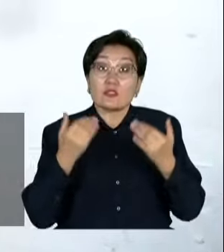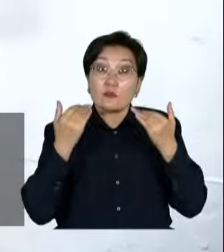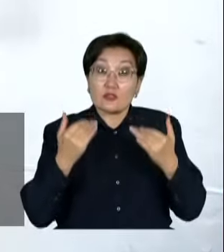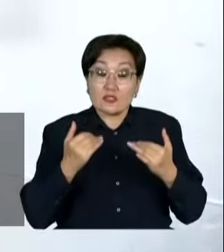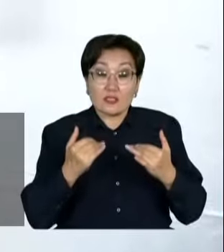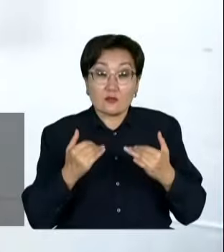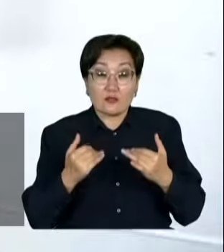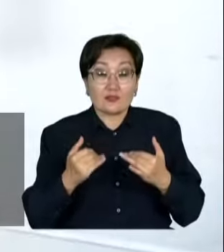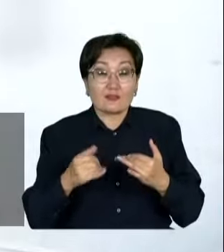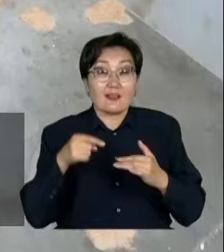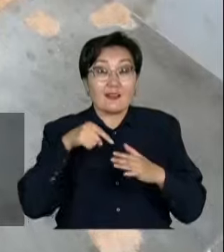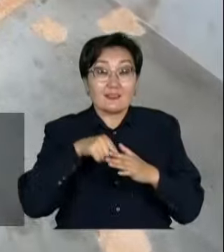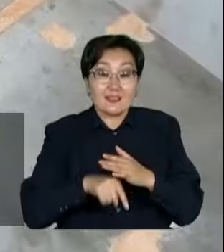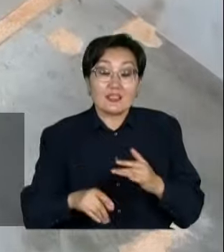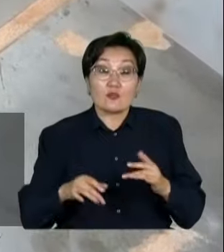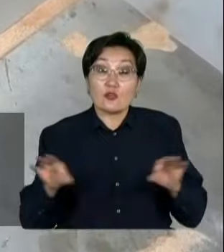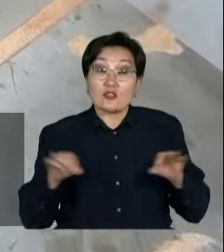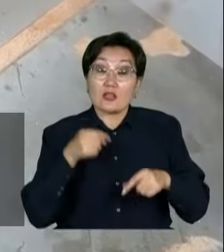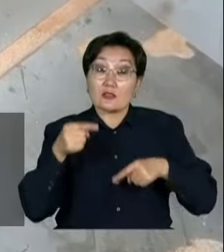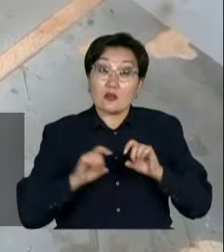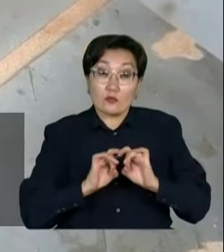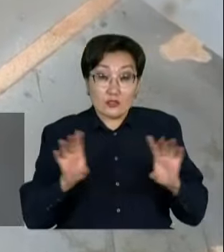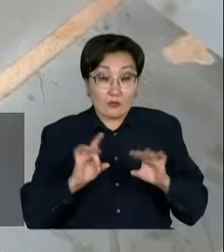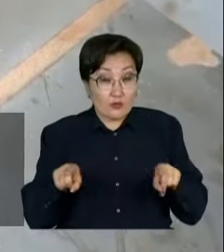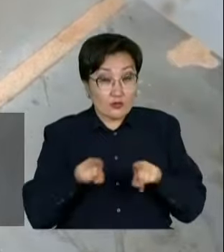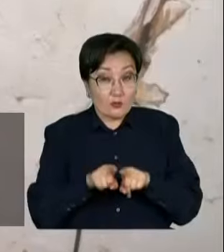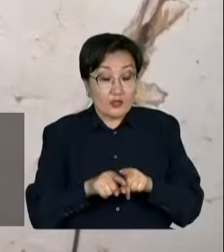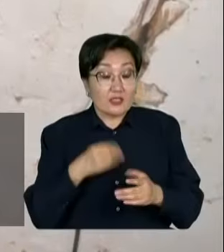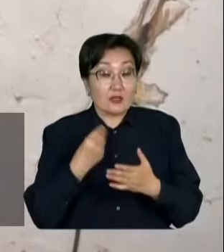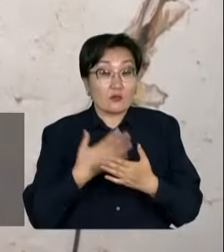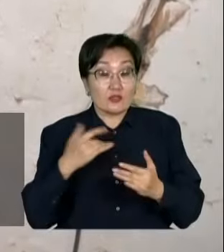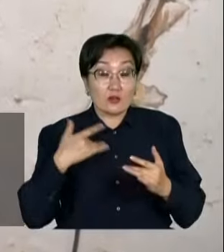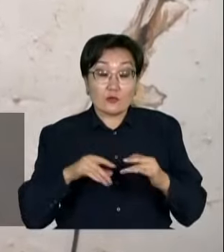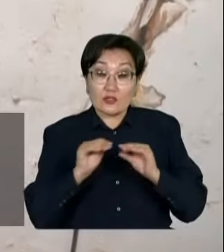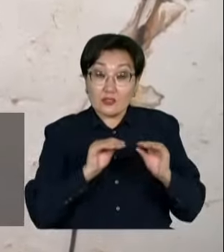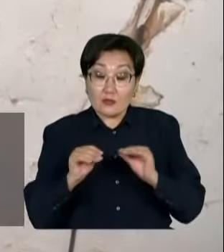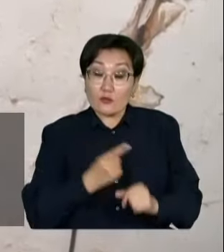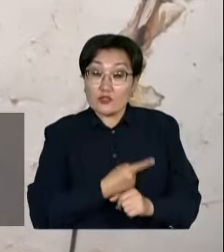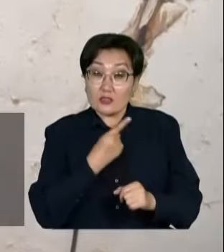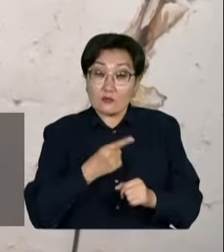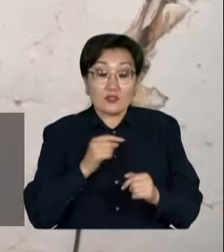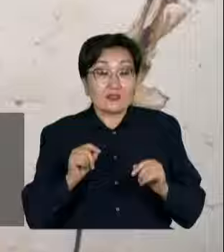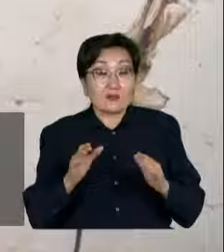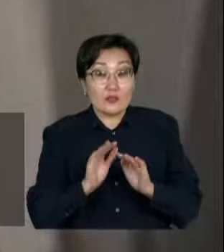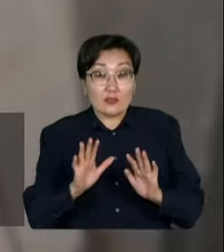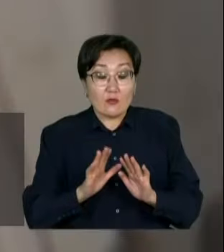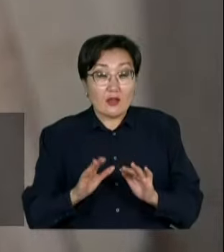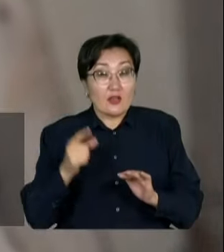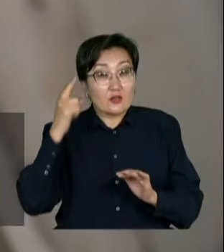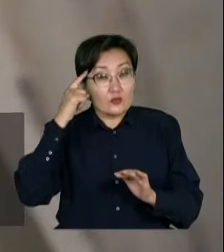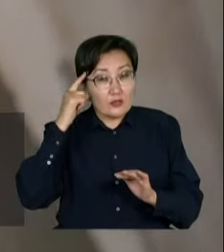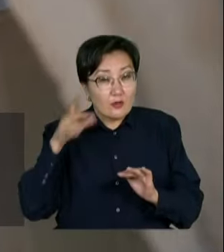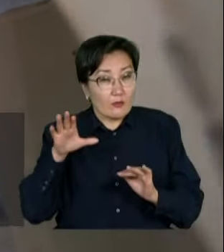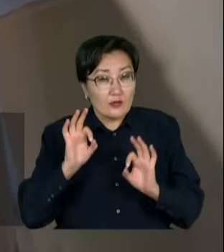заманалардың зердесінде сыр болып шертіліп келеді. Міне қазақ үшін осыншалықты құнды аспапты құрастыру шеберлікпен шектелмей, таным таразысында